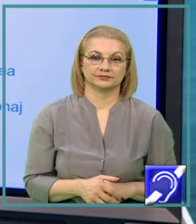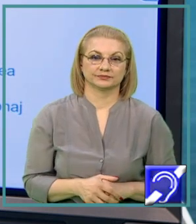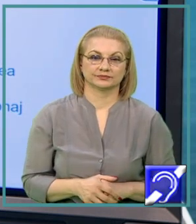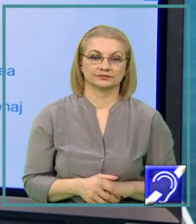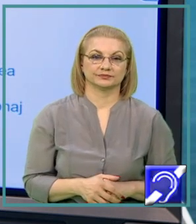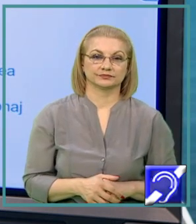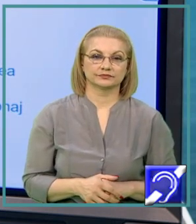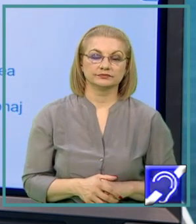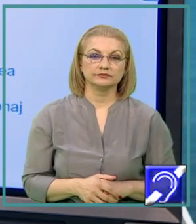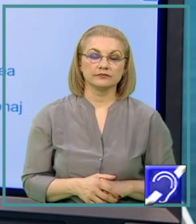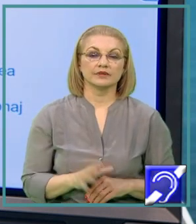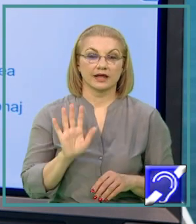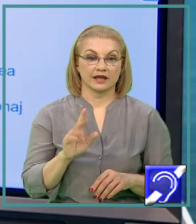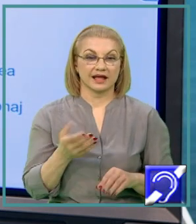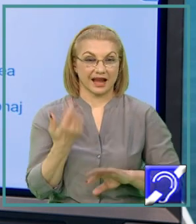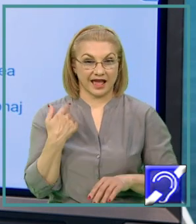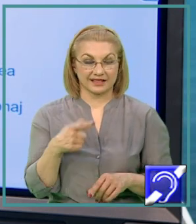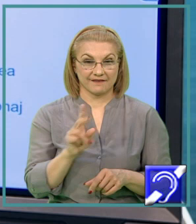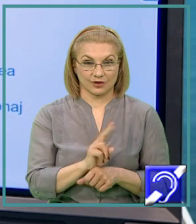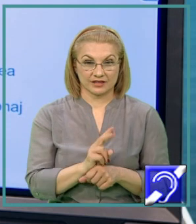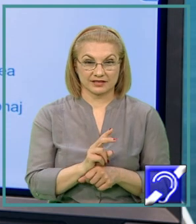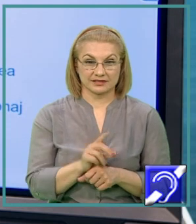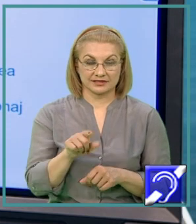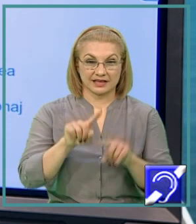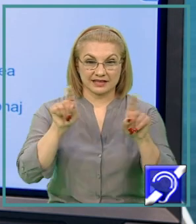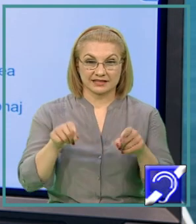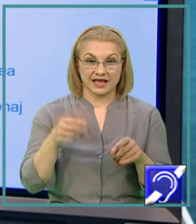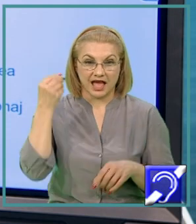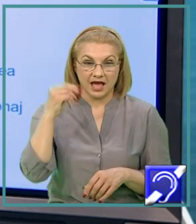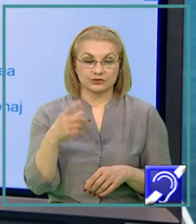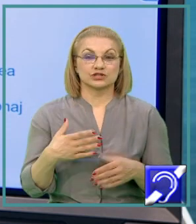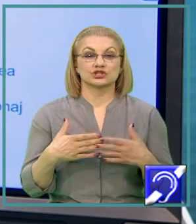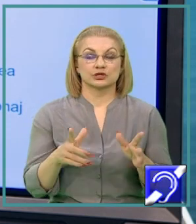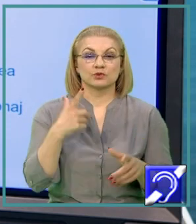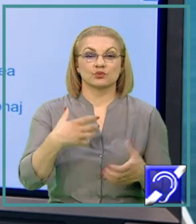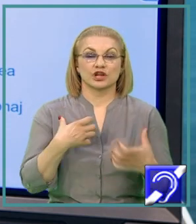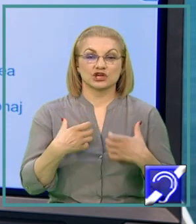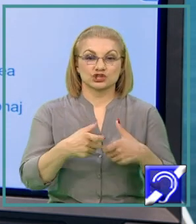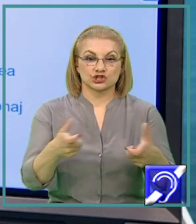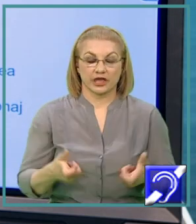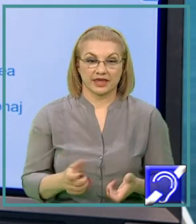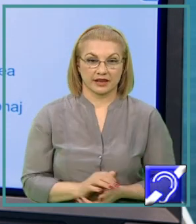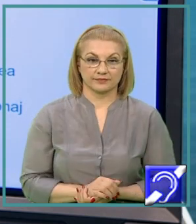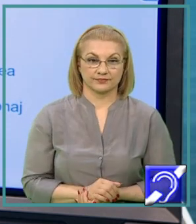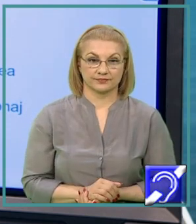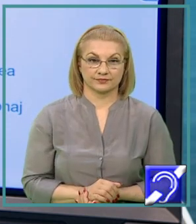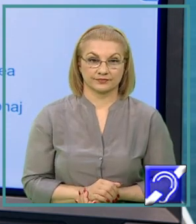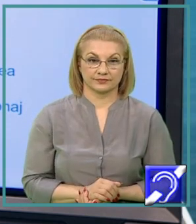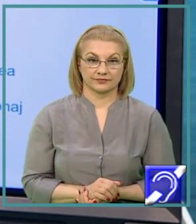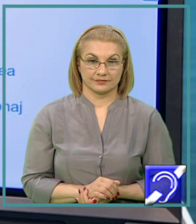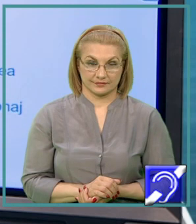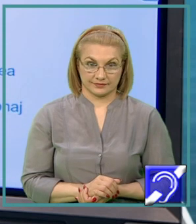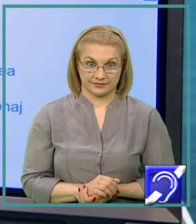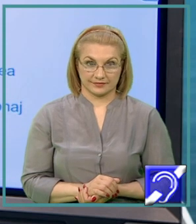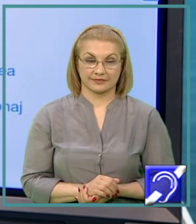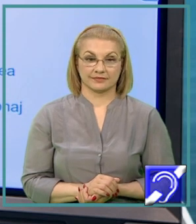ați fost atenți la definiția scenei, marchează chiar începutul unei scene. Dacia intrând, personajul care intră în scenă marchează